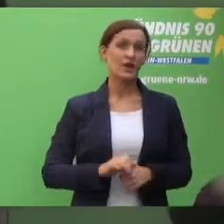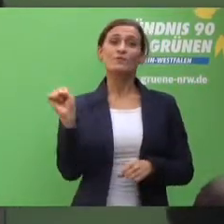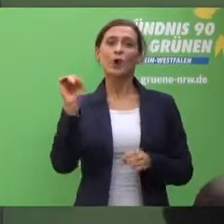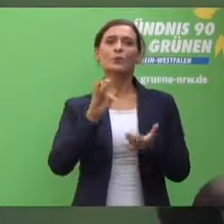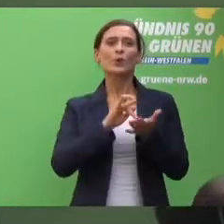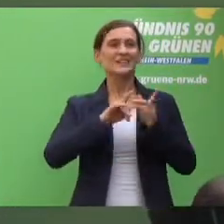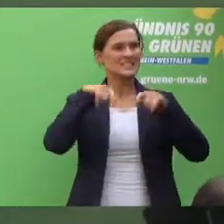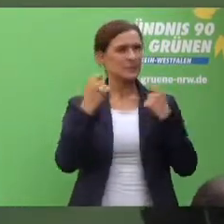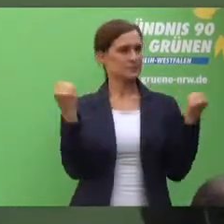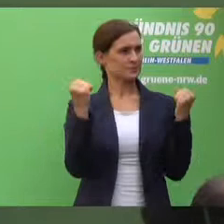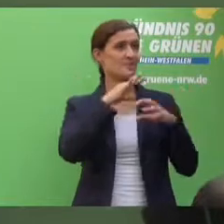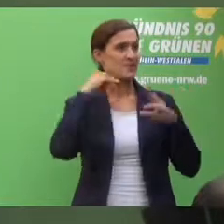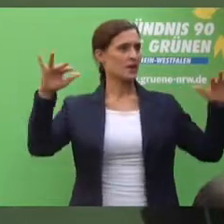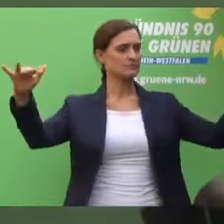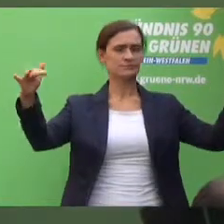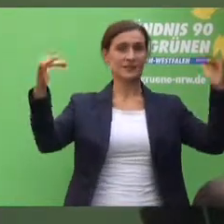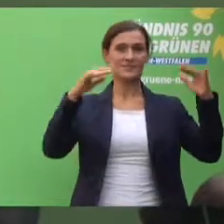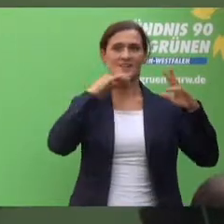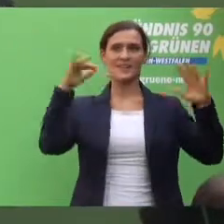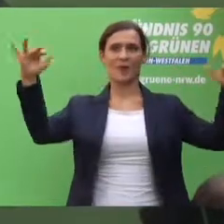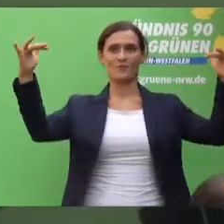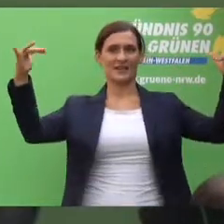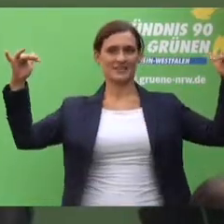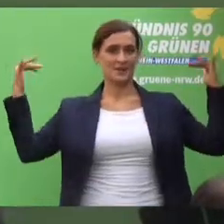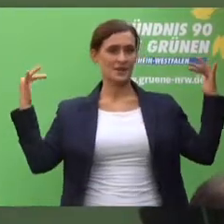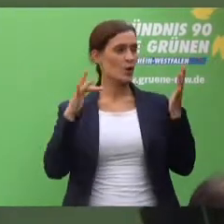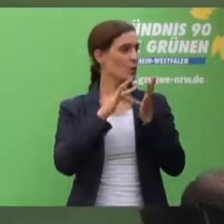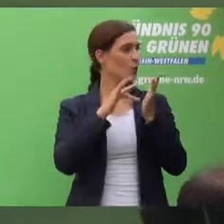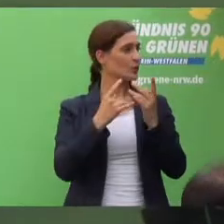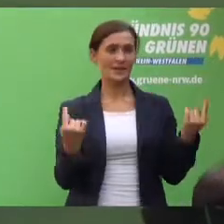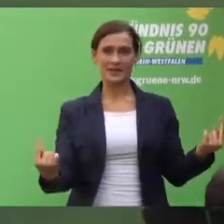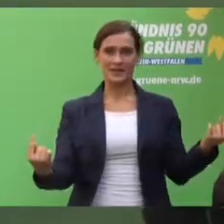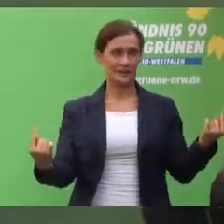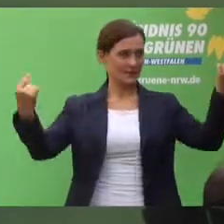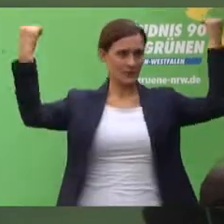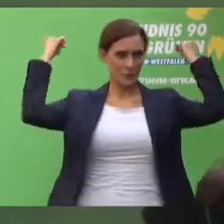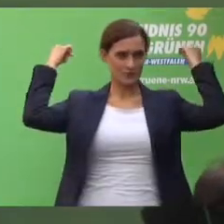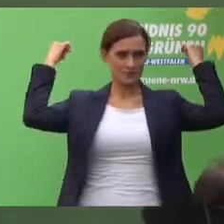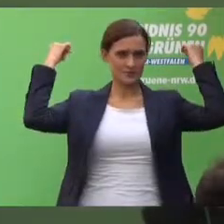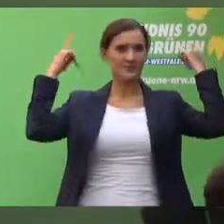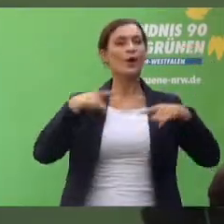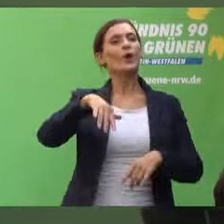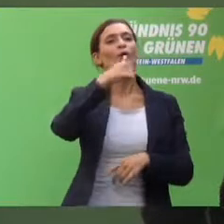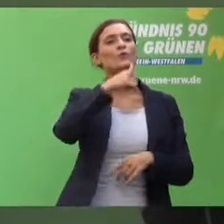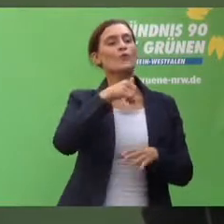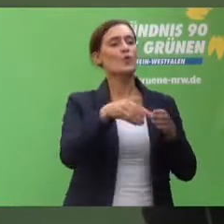gewisse Aufmerksamkeit erzeugt. Hinter uns ist die Junge